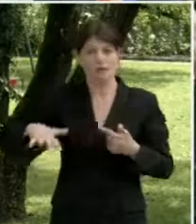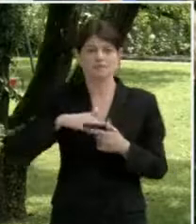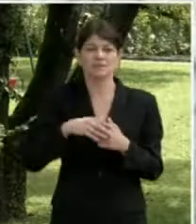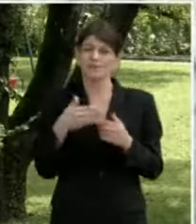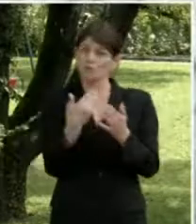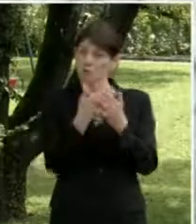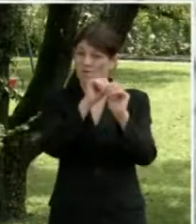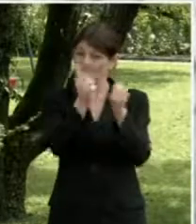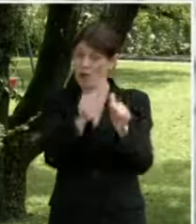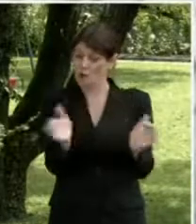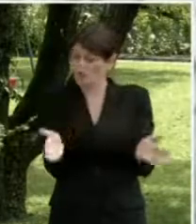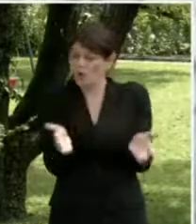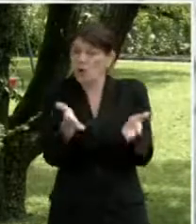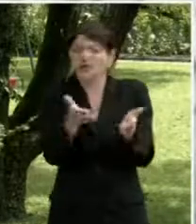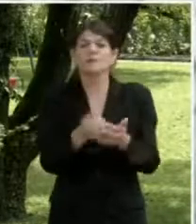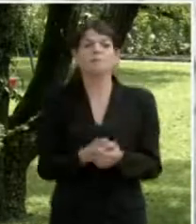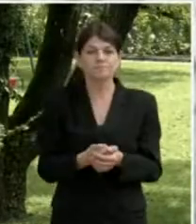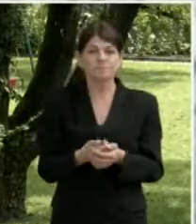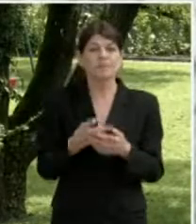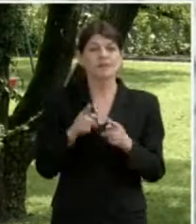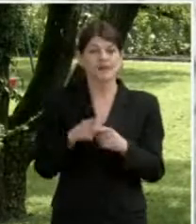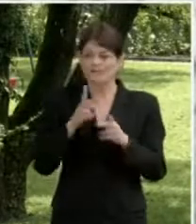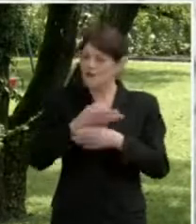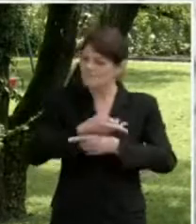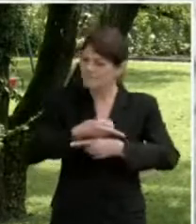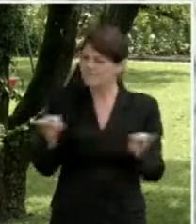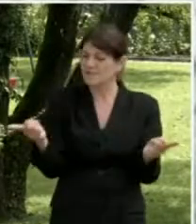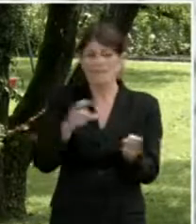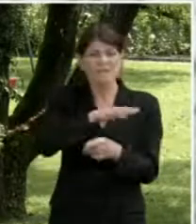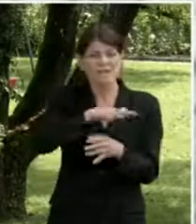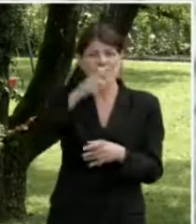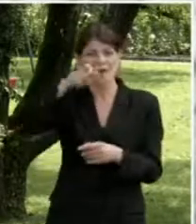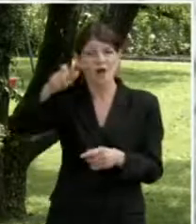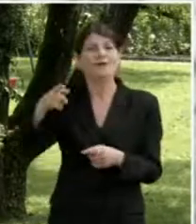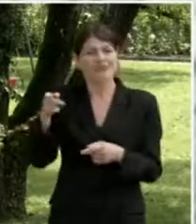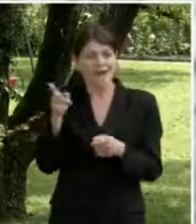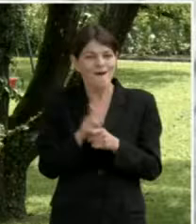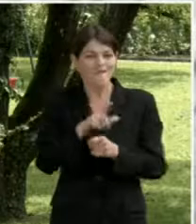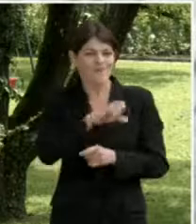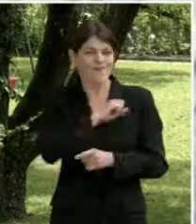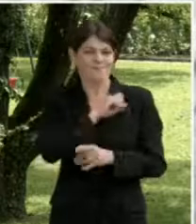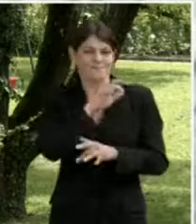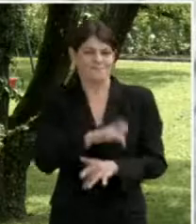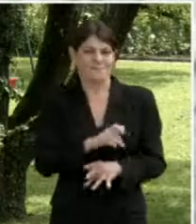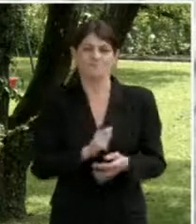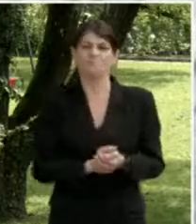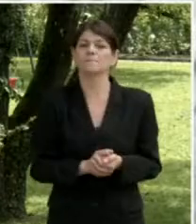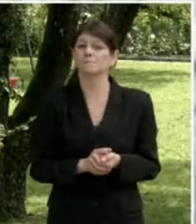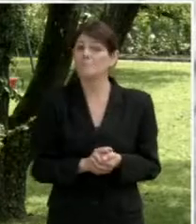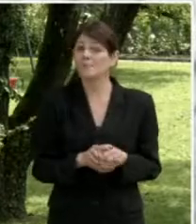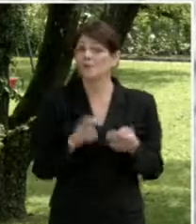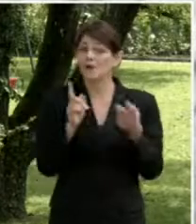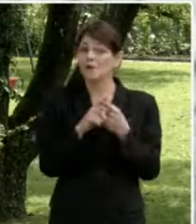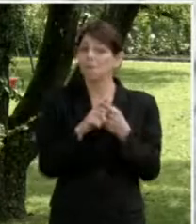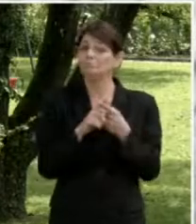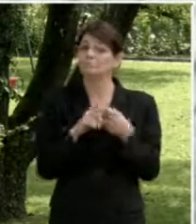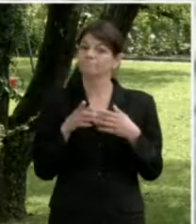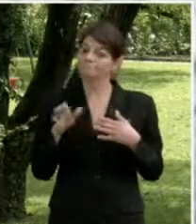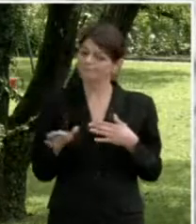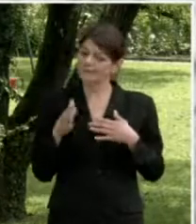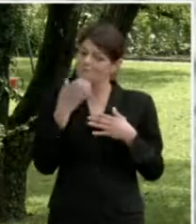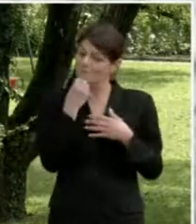Weise gefördert werden, dass breite Bevölkerungsschichten davon profitieren können und das Streben